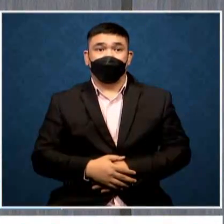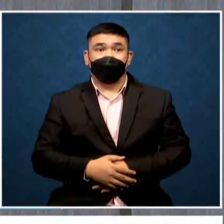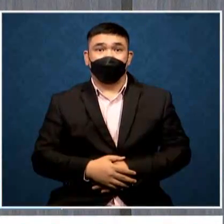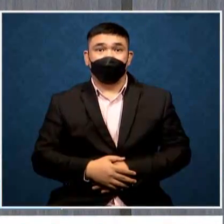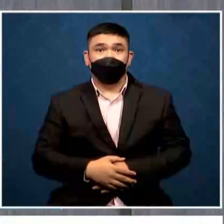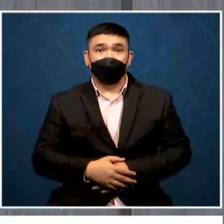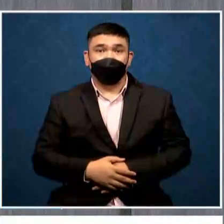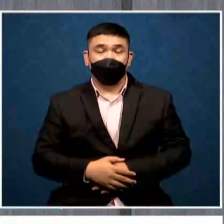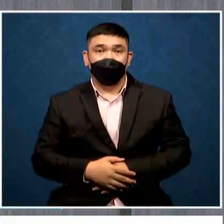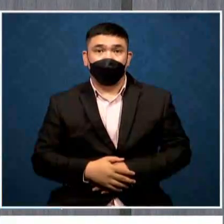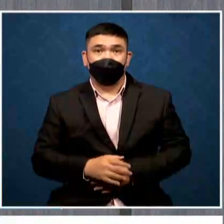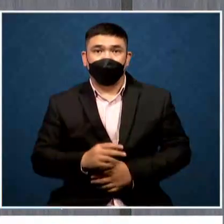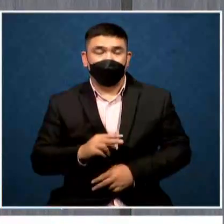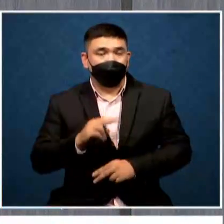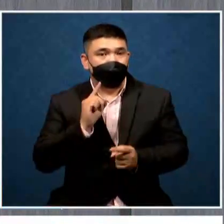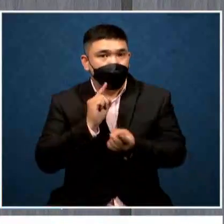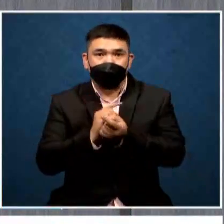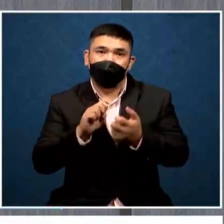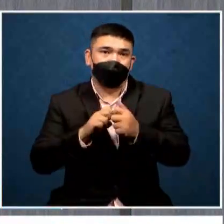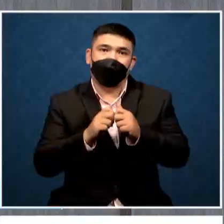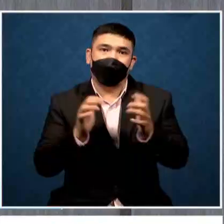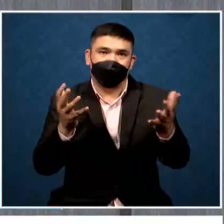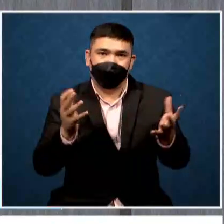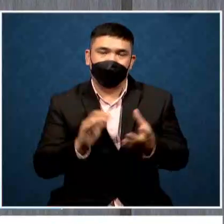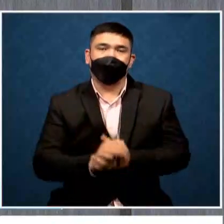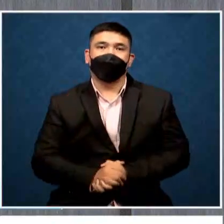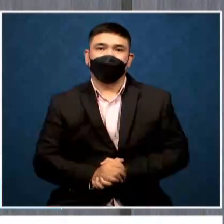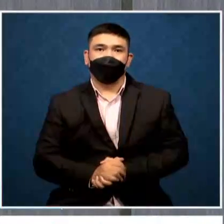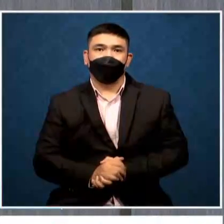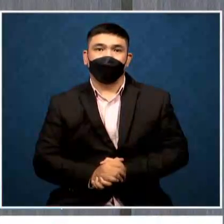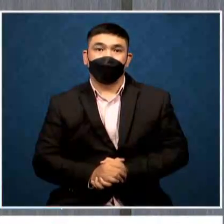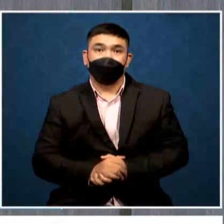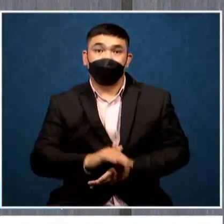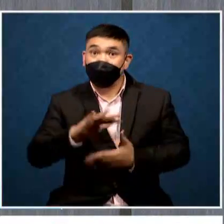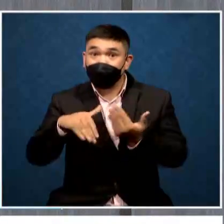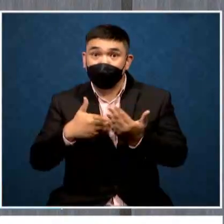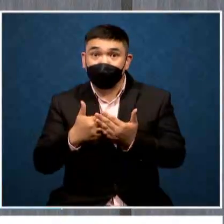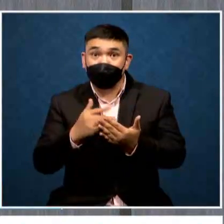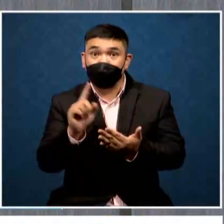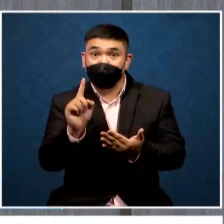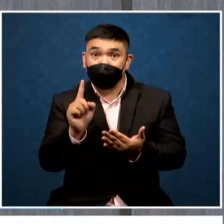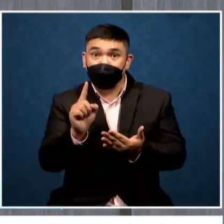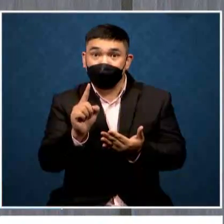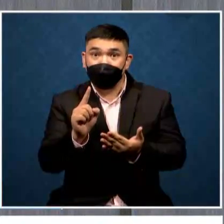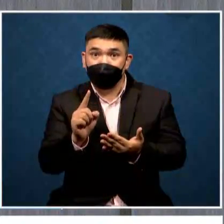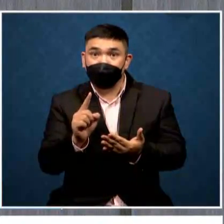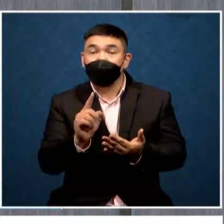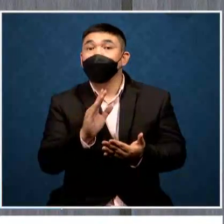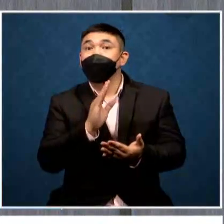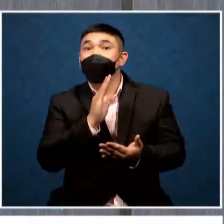ก็จะไม่เกิดเหตุแบบนี้ทั้งหมดนี้คง